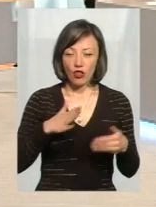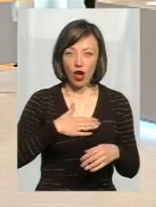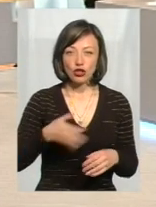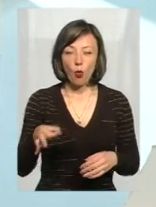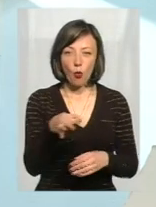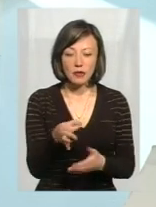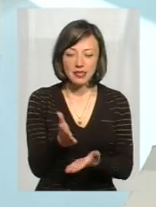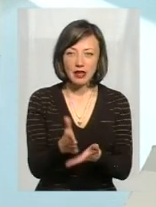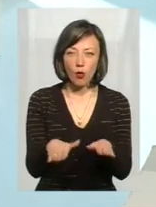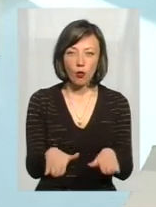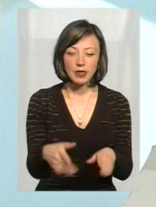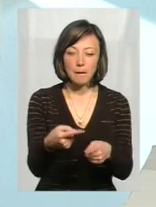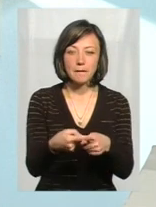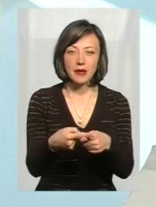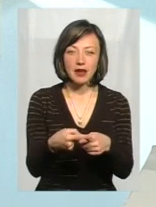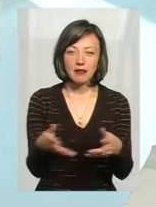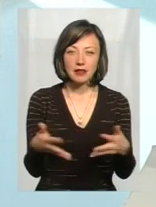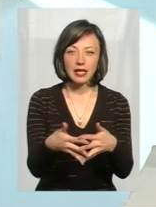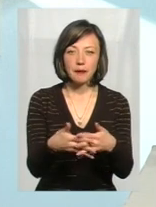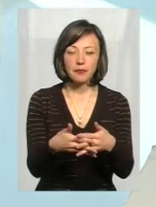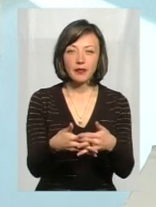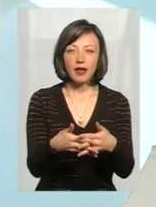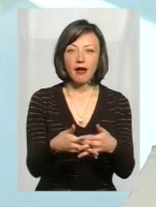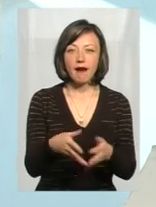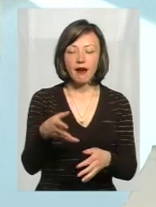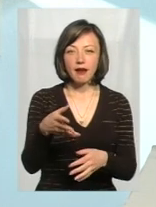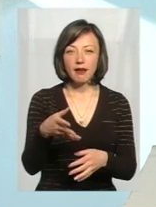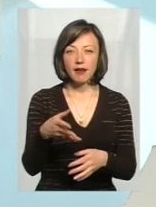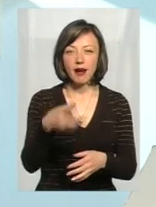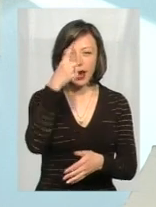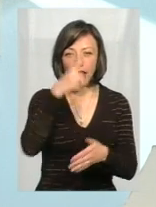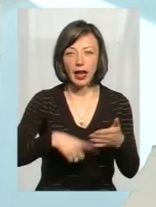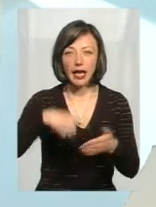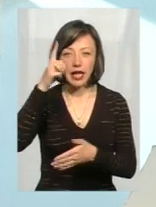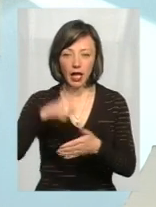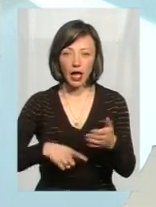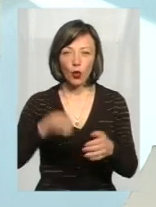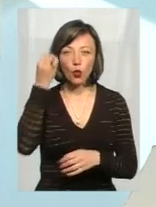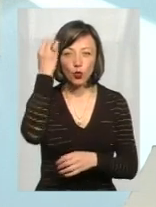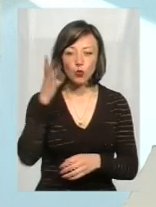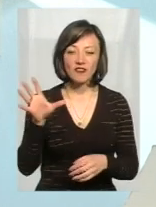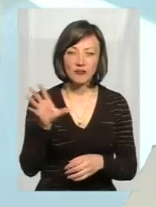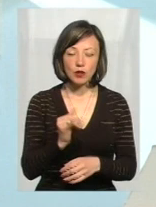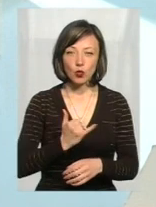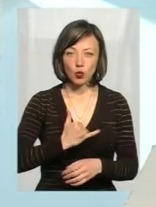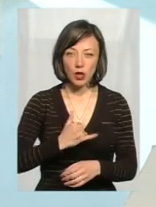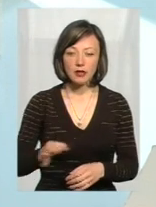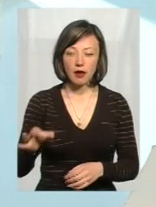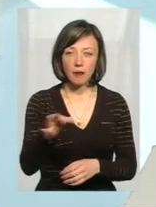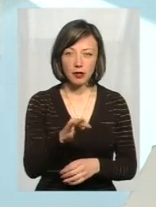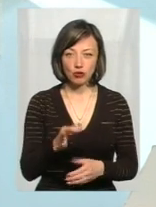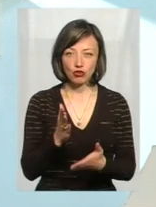перетині релігій, культур. Це все буквально у нас. У нас на Хмельниччині є